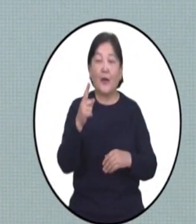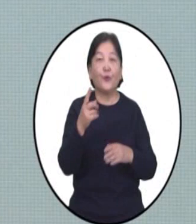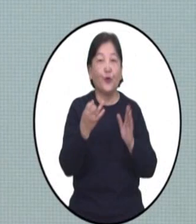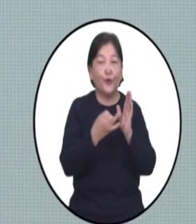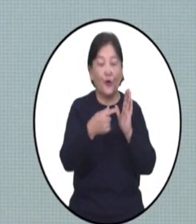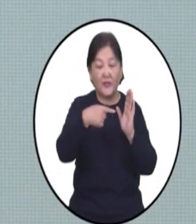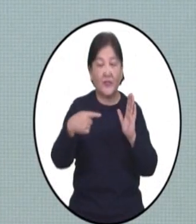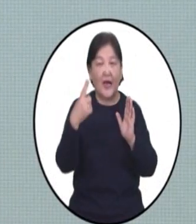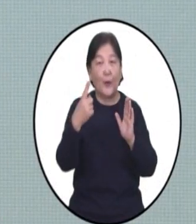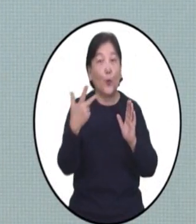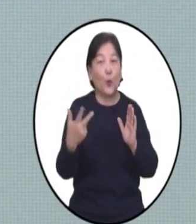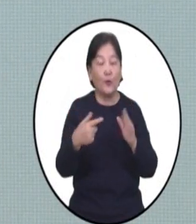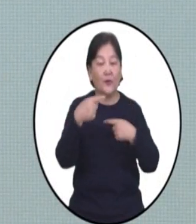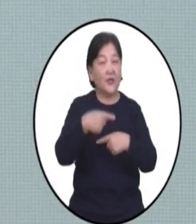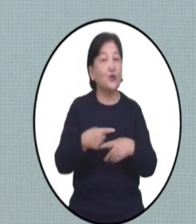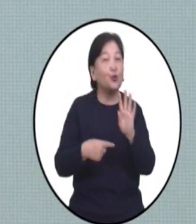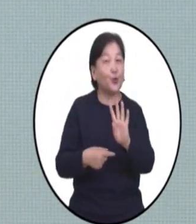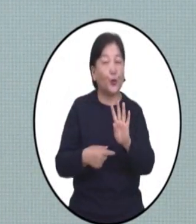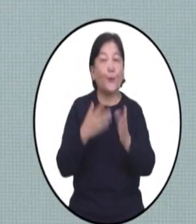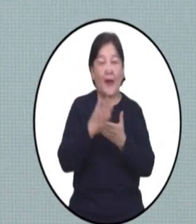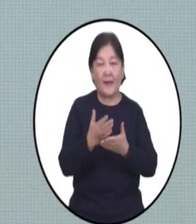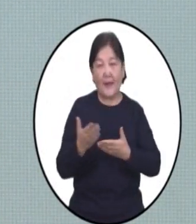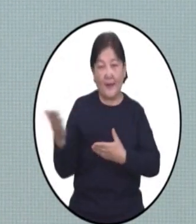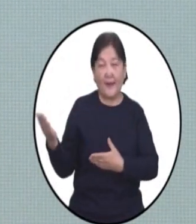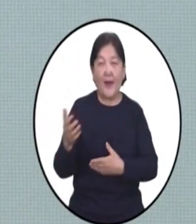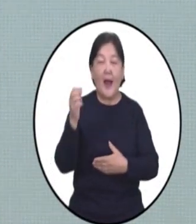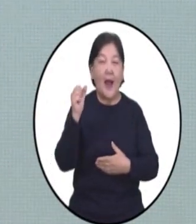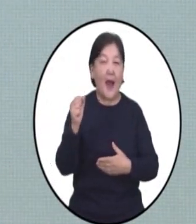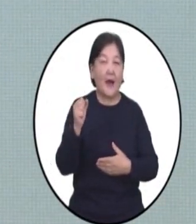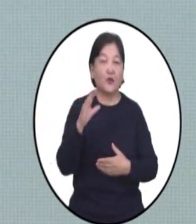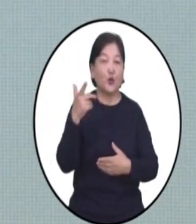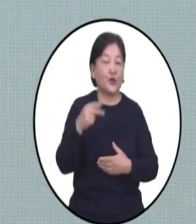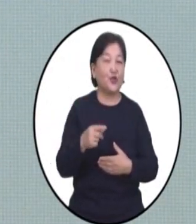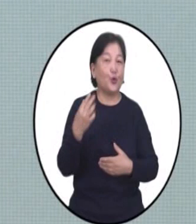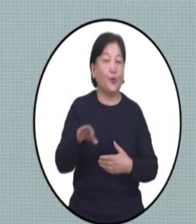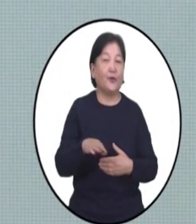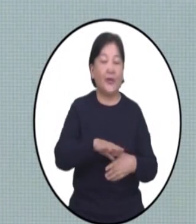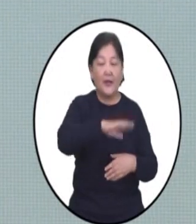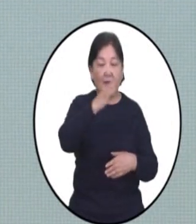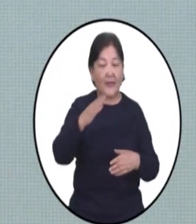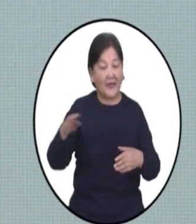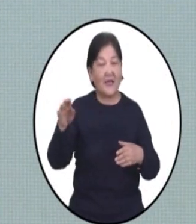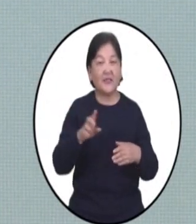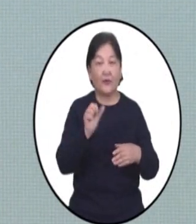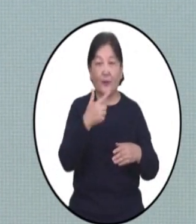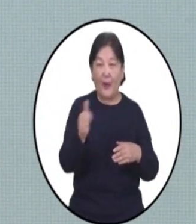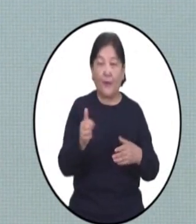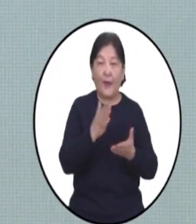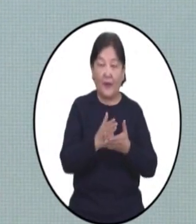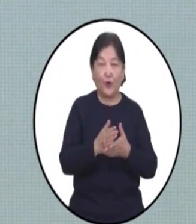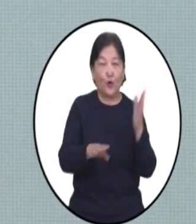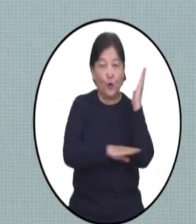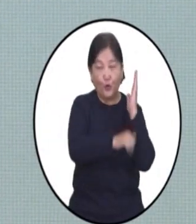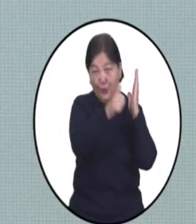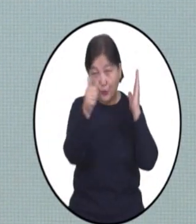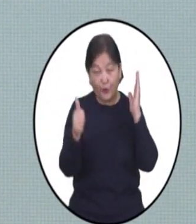байна. Өөрөөр хэлэх юм бол манай А сурагчийн хувьд бол далайц нь бага утга илэрхийлж байна гэдэг бол өдөр тутам